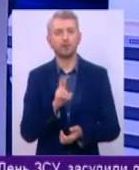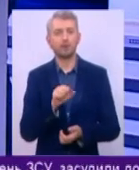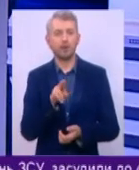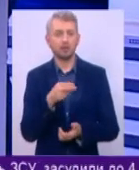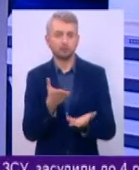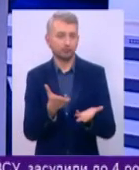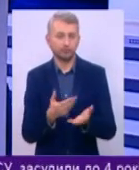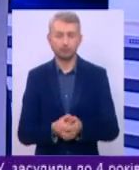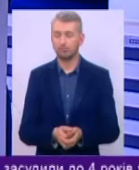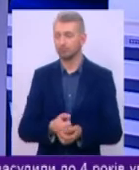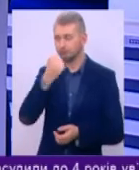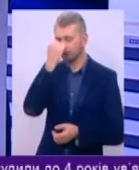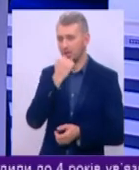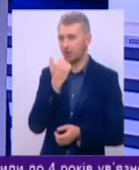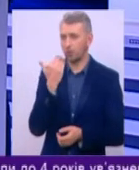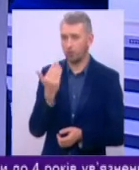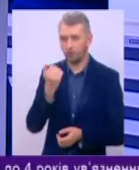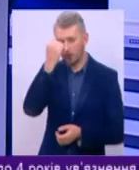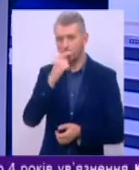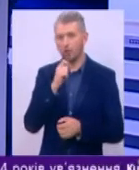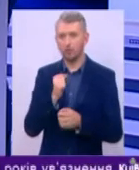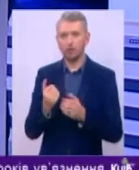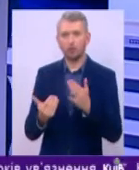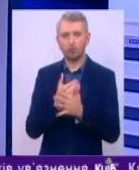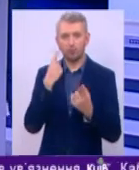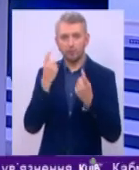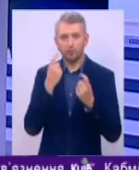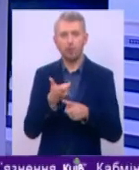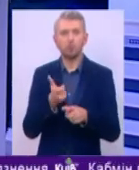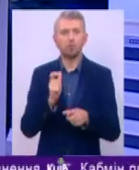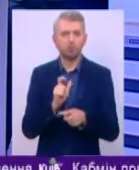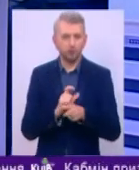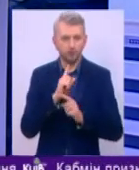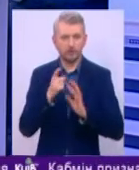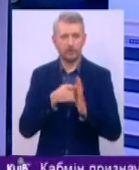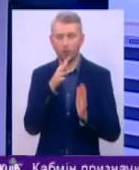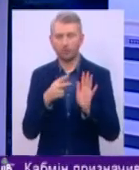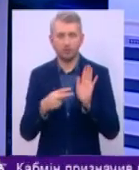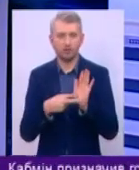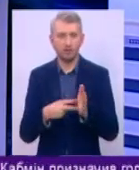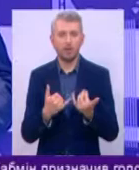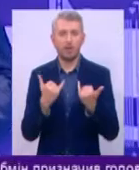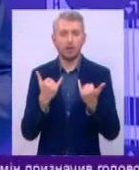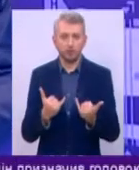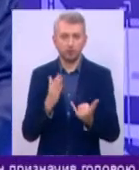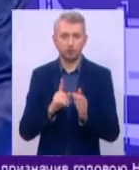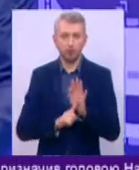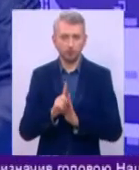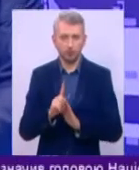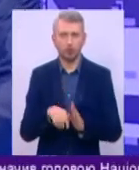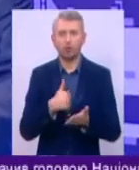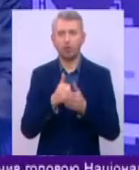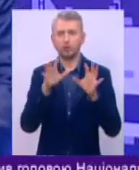твій. Олексо, дякую тобі. Дякую за добірку свіжої інформації. Більше дійсно о 19:00 ми ж будемо розпочинати.